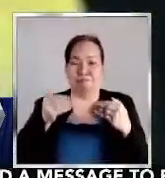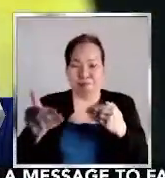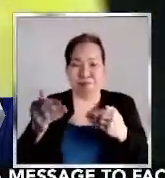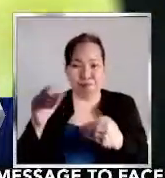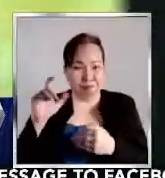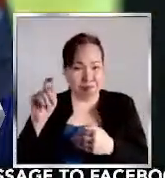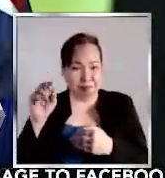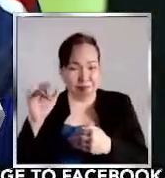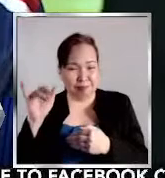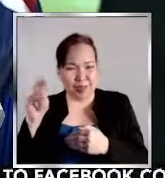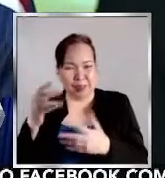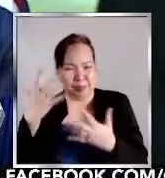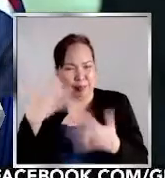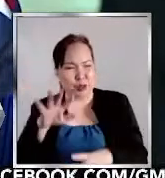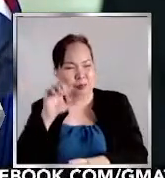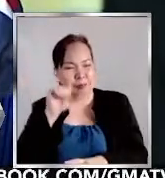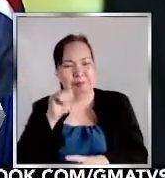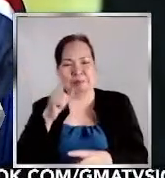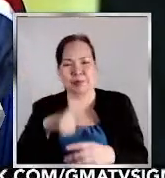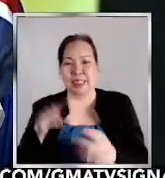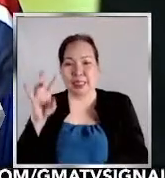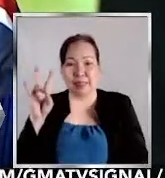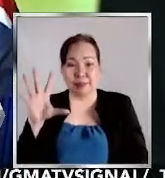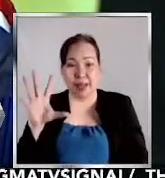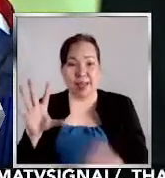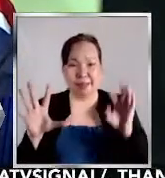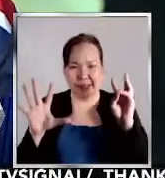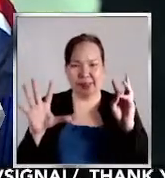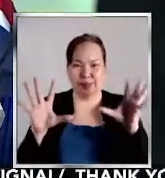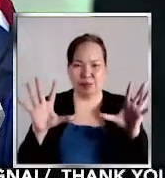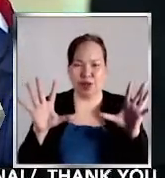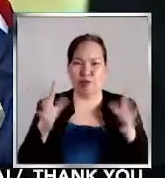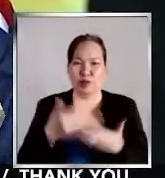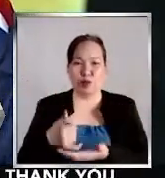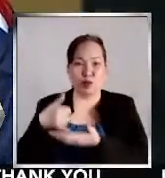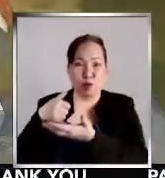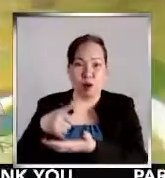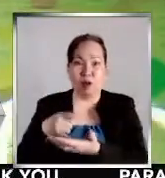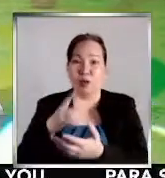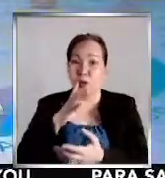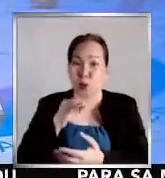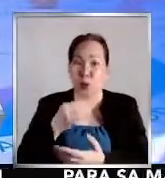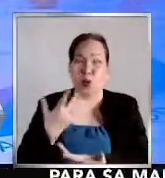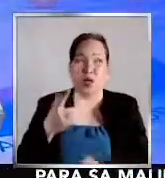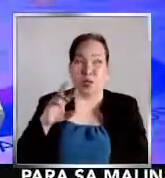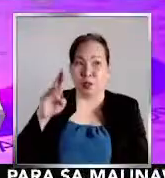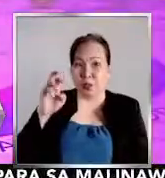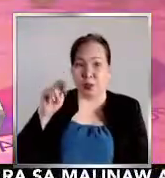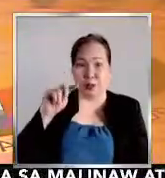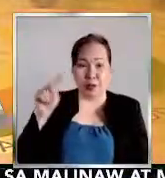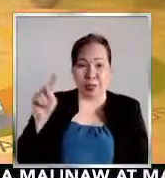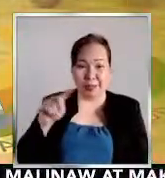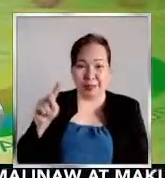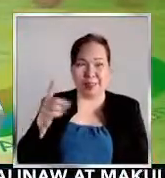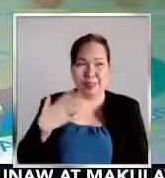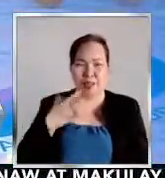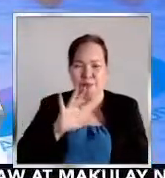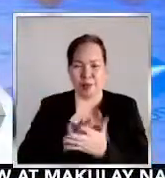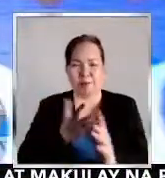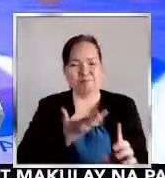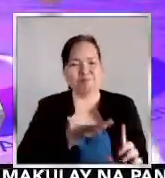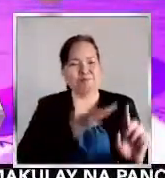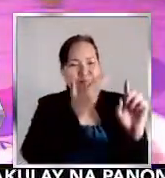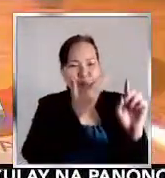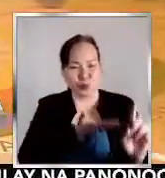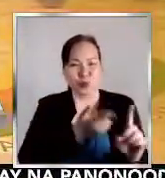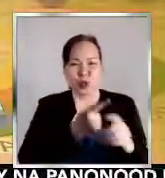laban sa final score na 75-65. Sa awarding ceremony, Ivan, si Renz Abando ng Letran Knights ang itinanghal na Season 97